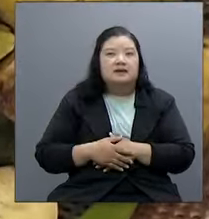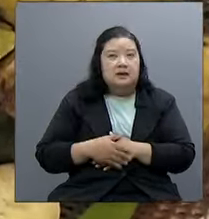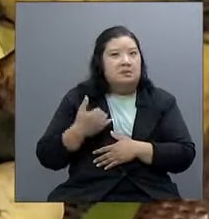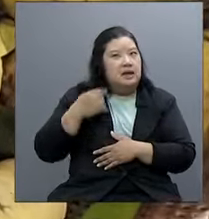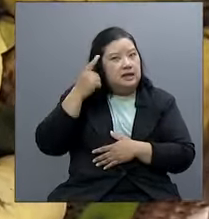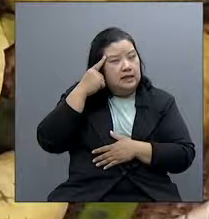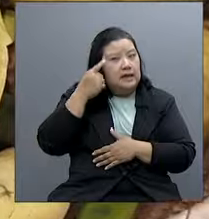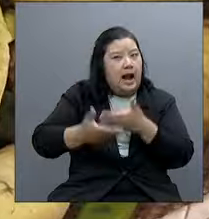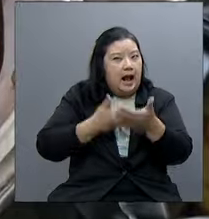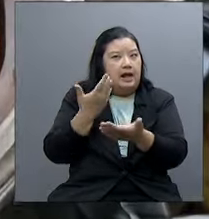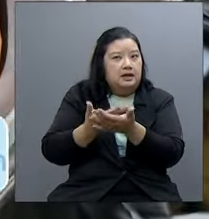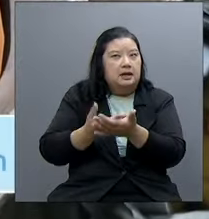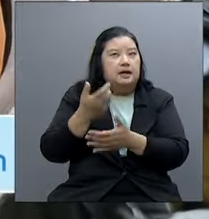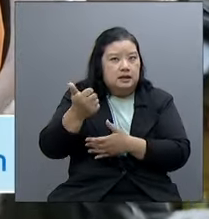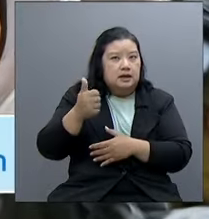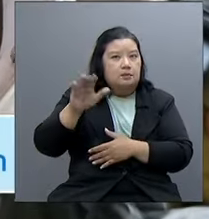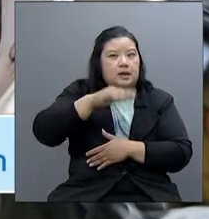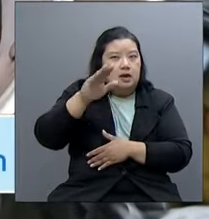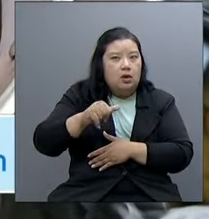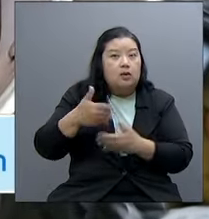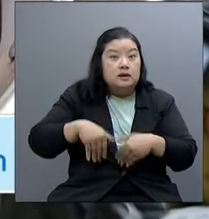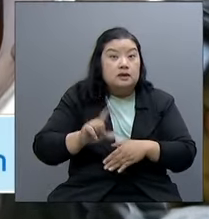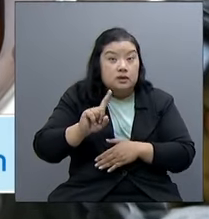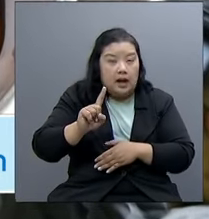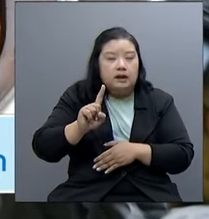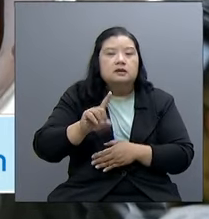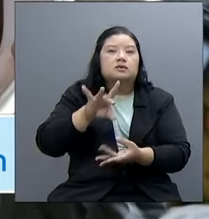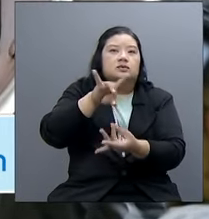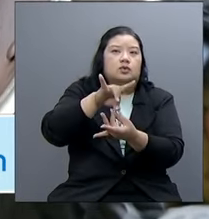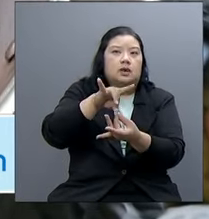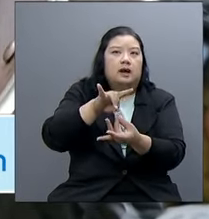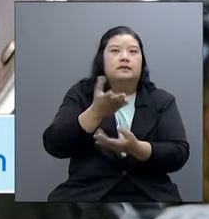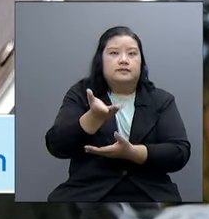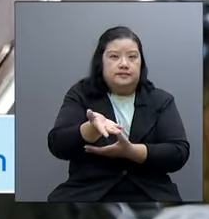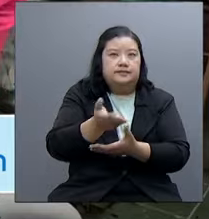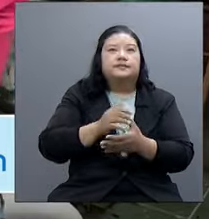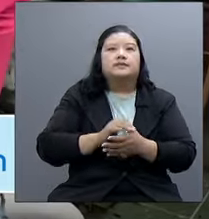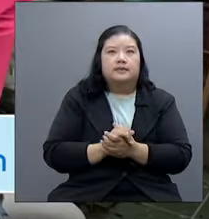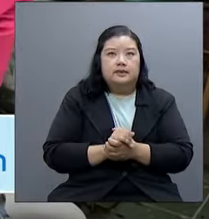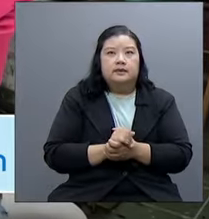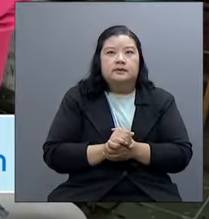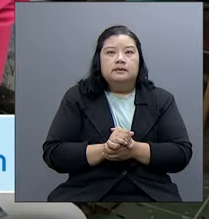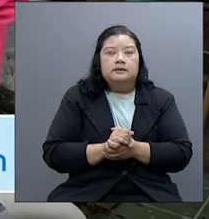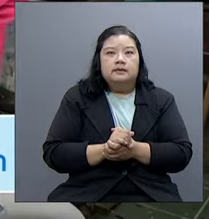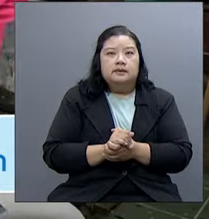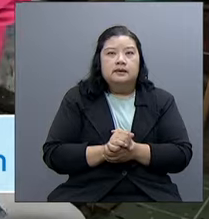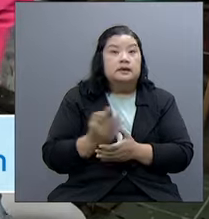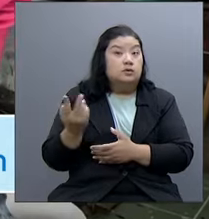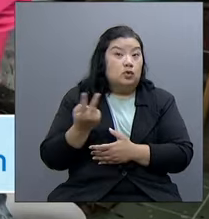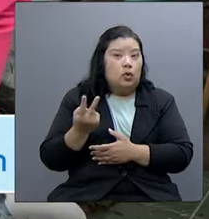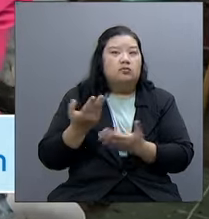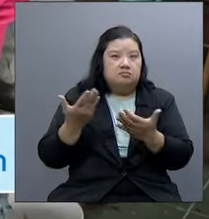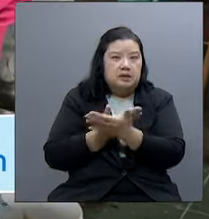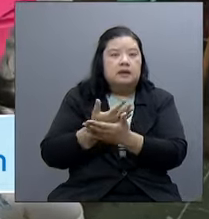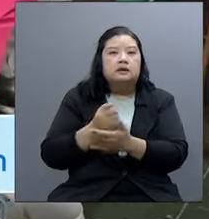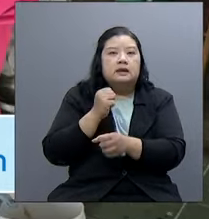ธนาพัศครุดสี 2 พี่น้ชาวอำเภอีโรงจัหวดสุโขไทยโอ้ ขายใลจั ทำข้มาขาย หลงจดทคู่ผันอาชีพจากงานป